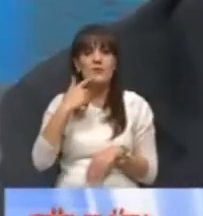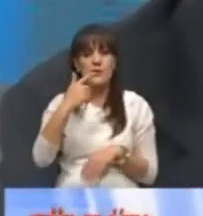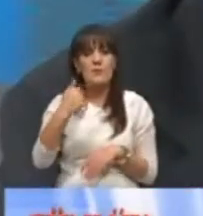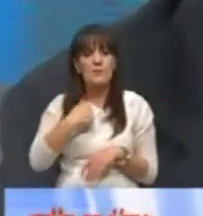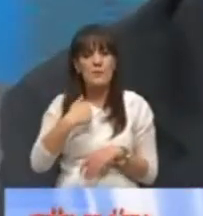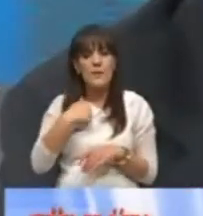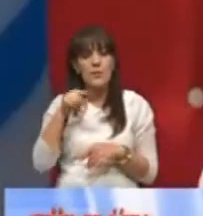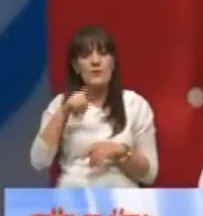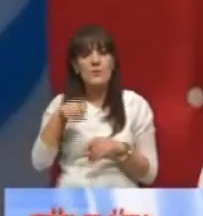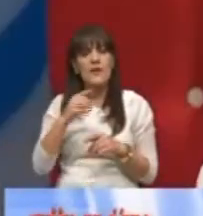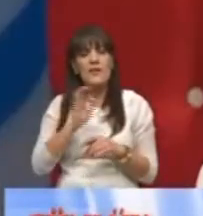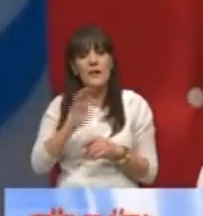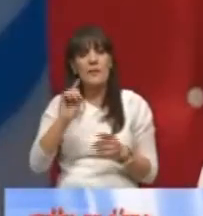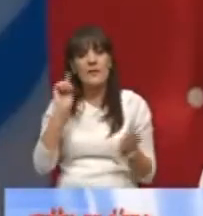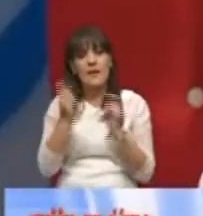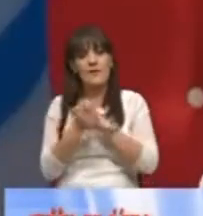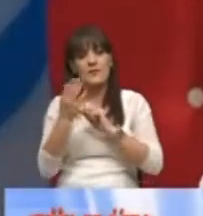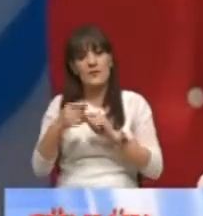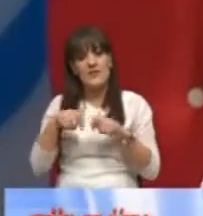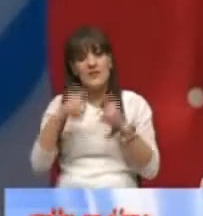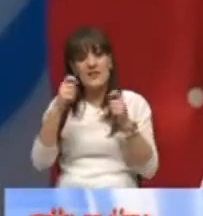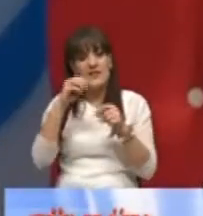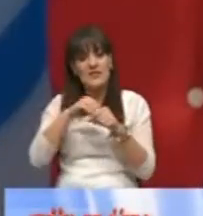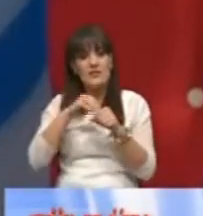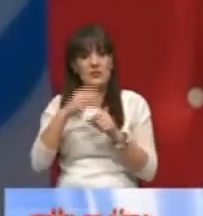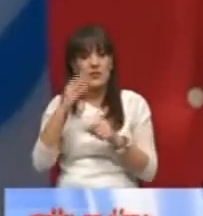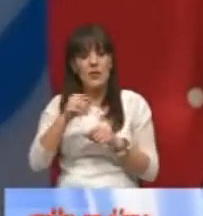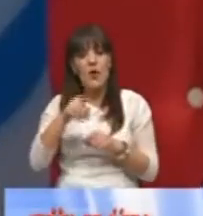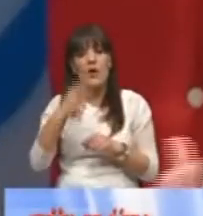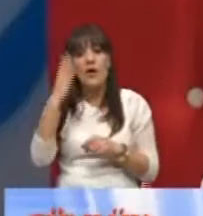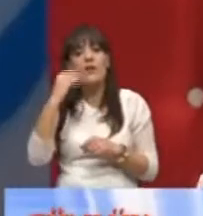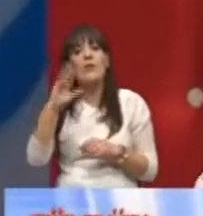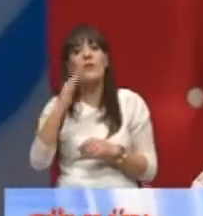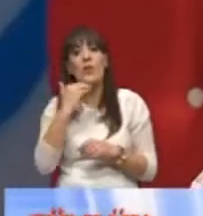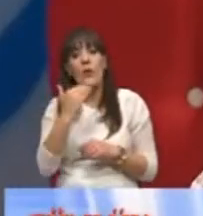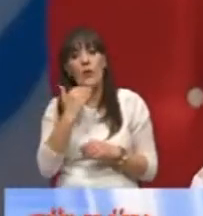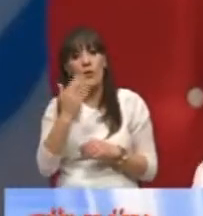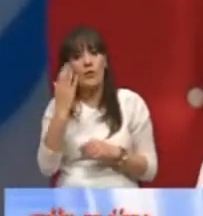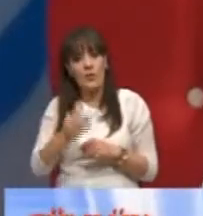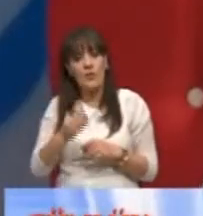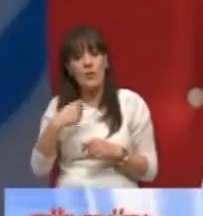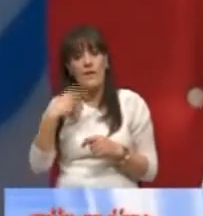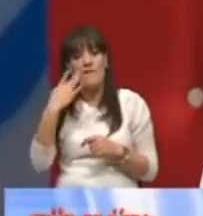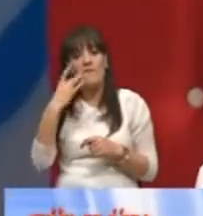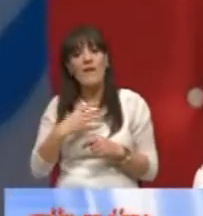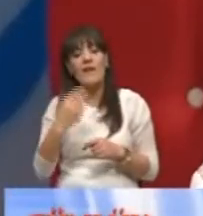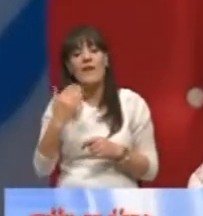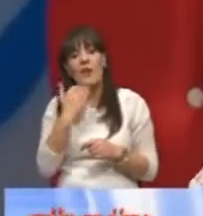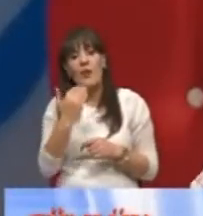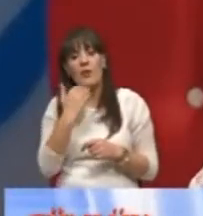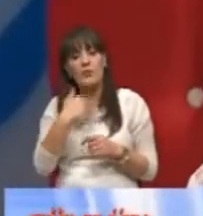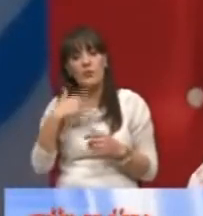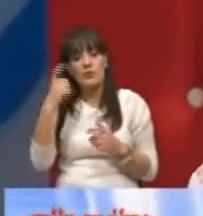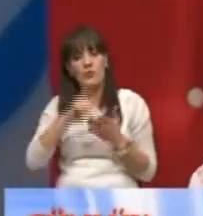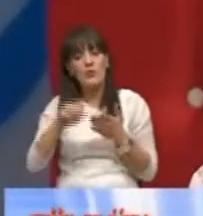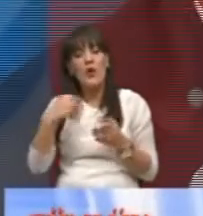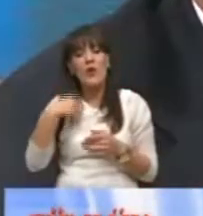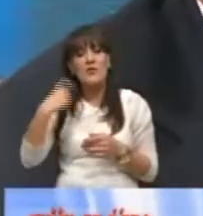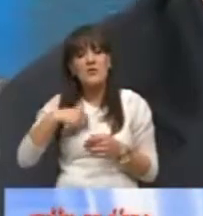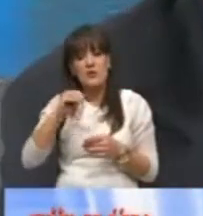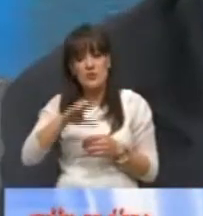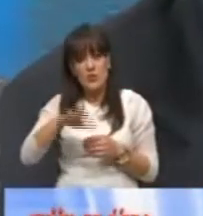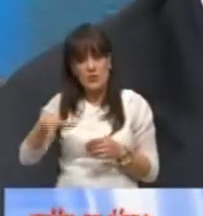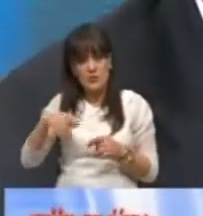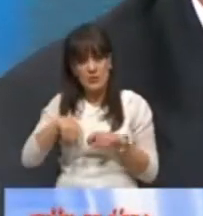benim o zaman tam tersi oluyor. Yani kırıklar için geçerli. Onu fark edemiyor olmamız, bazen fark edemeyebilme durumumuz. Özellikle